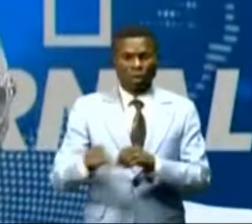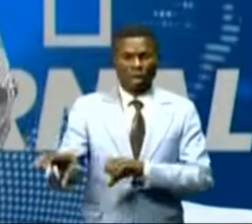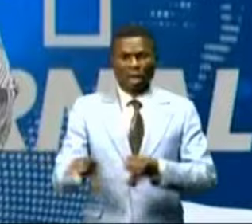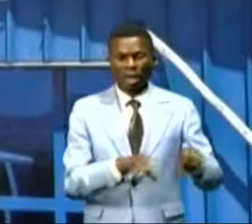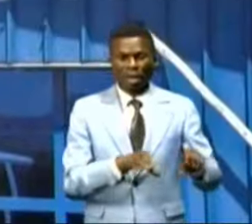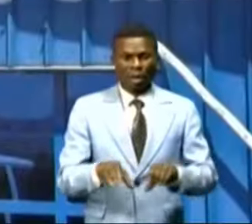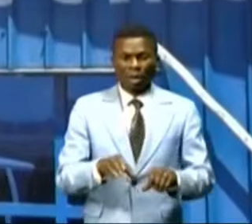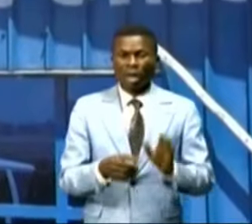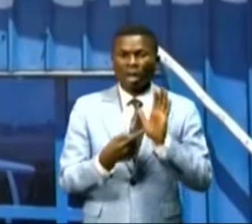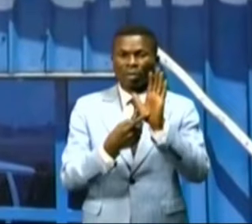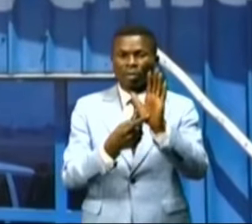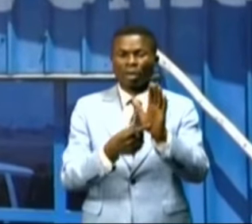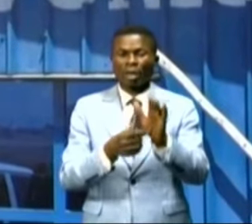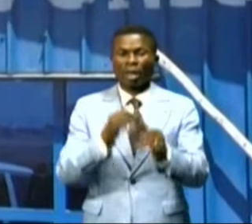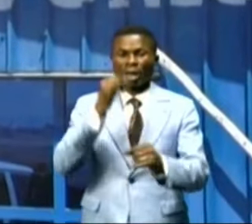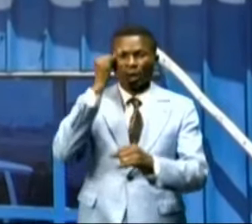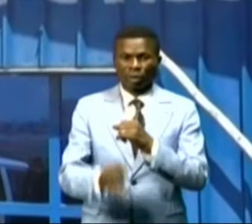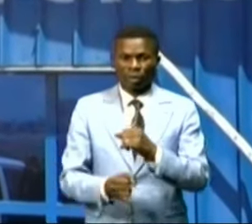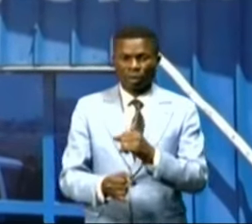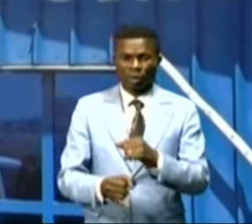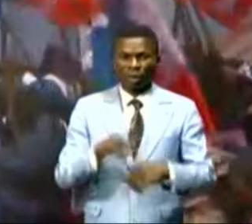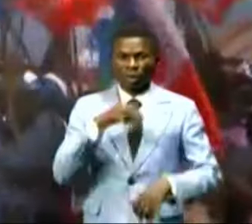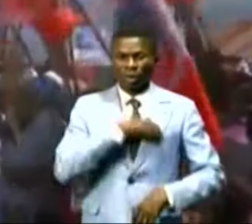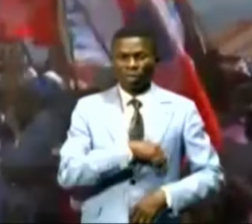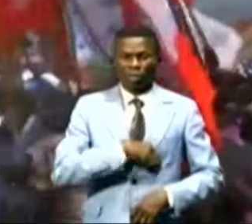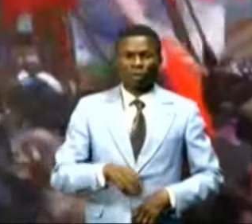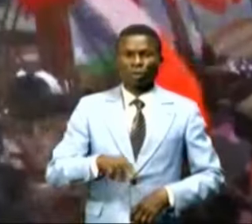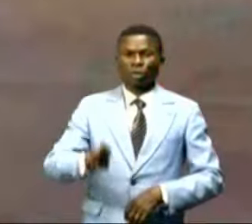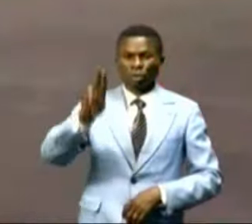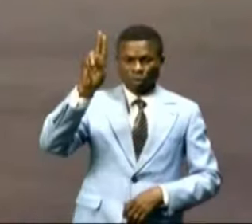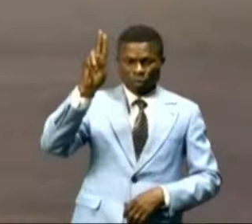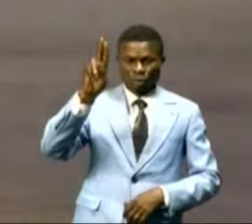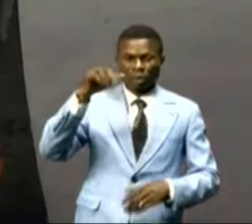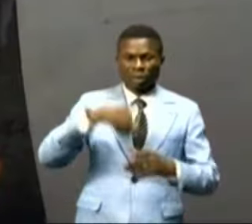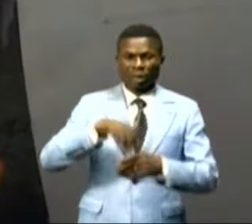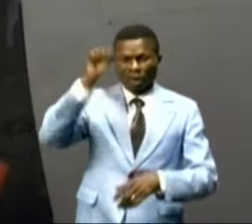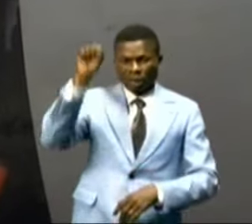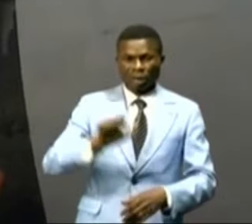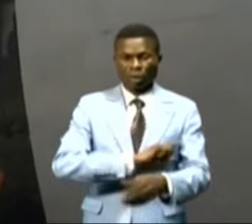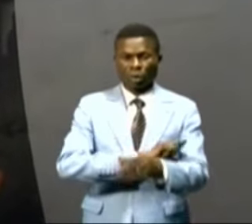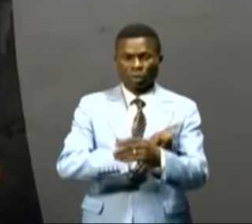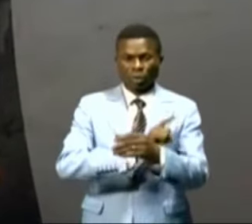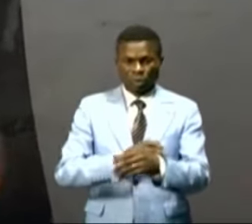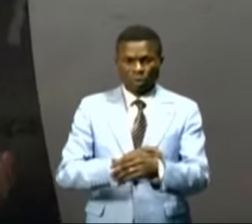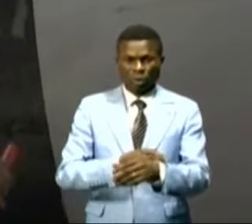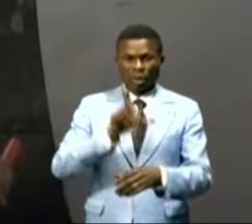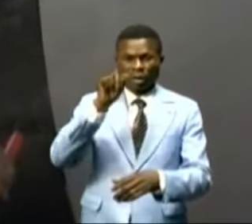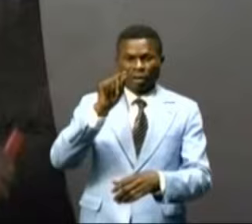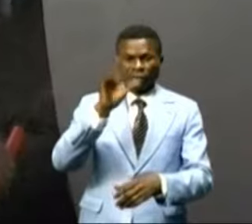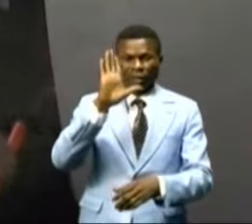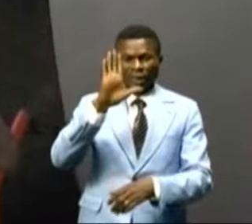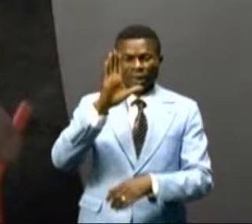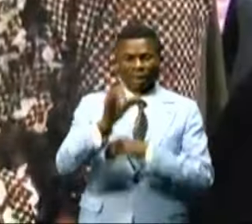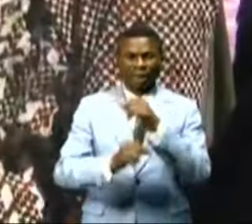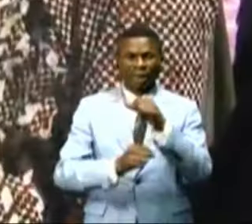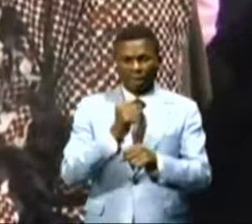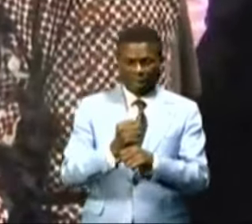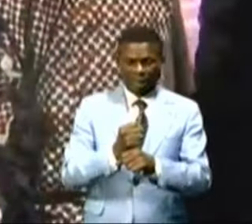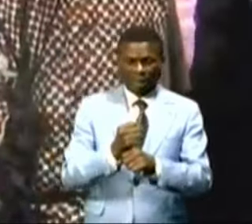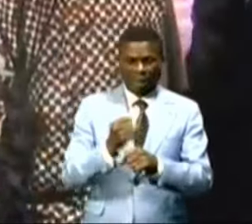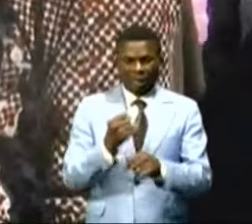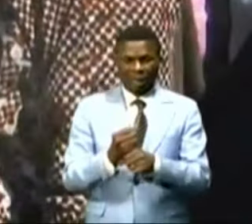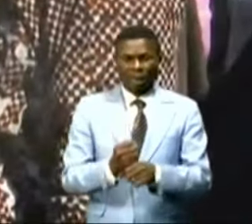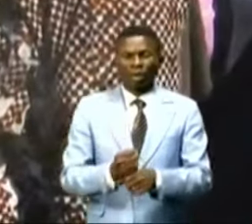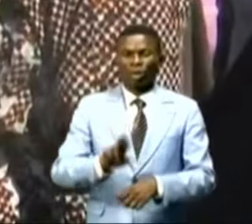cérémonie marquant la fin de mission de la MONUSCO au Sud Kivu. Après plus de 20 ans de service, la mission de